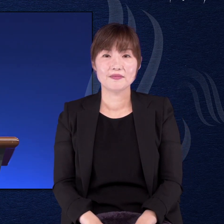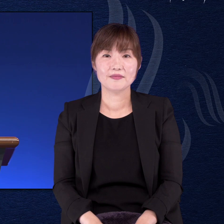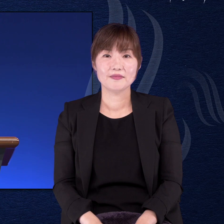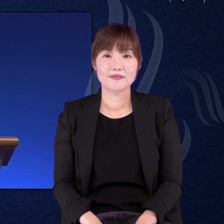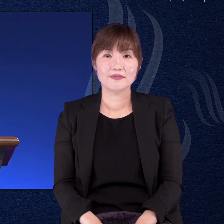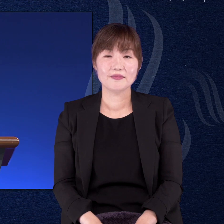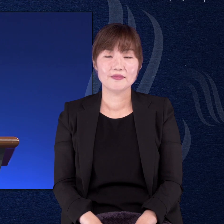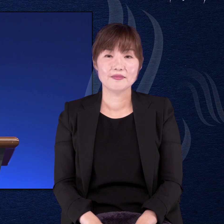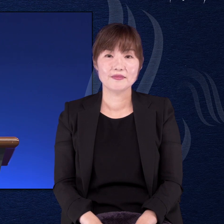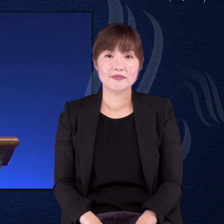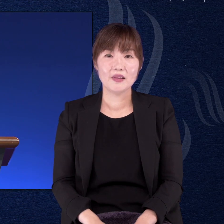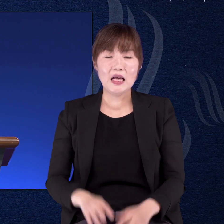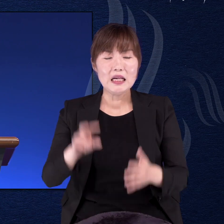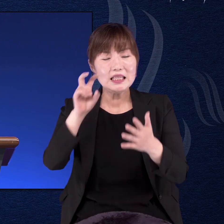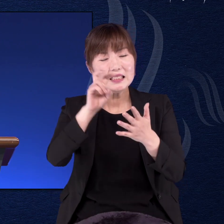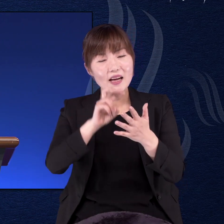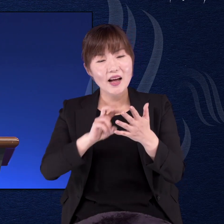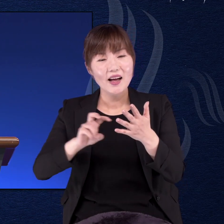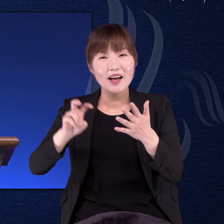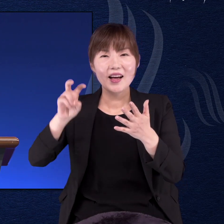또 이 찬양 항상 부르면서